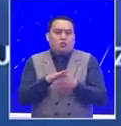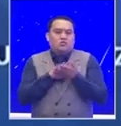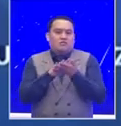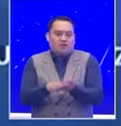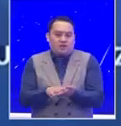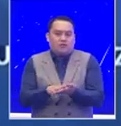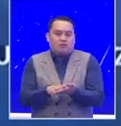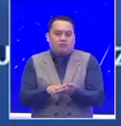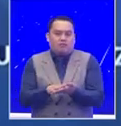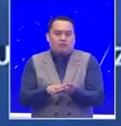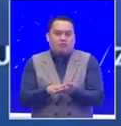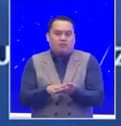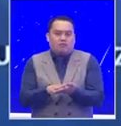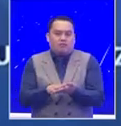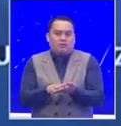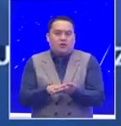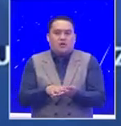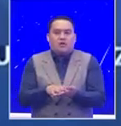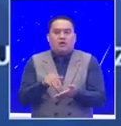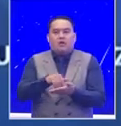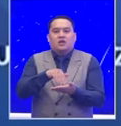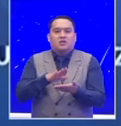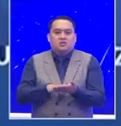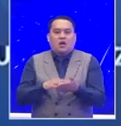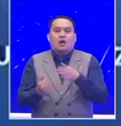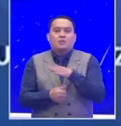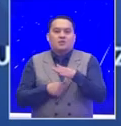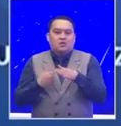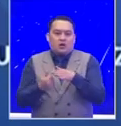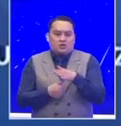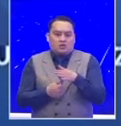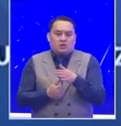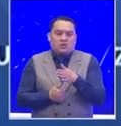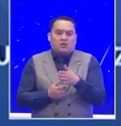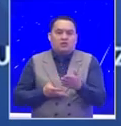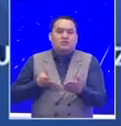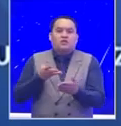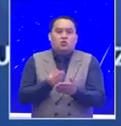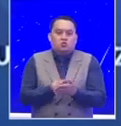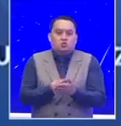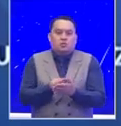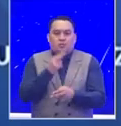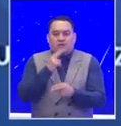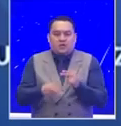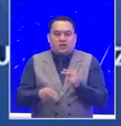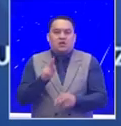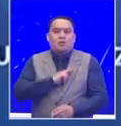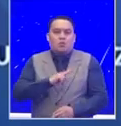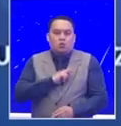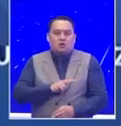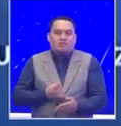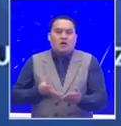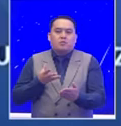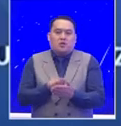– на регистрацию в качестве безработного и назначение социальной выплаты по потере работы.